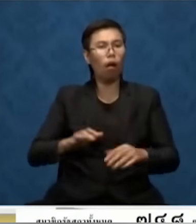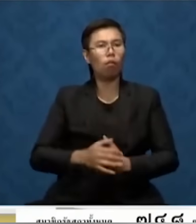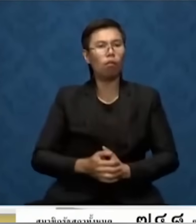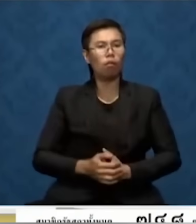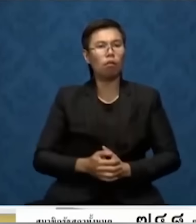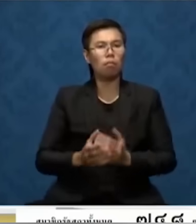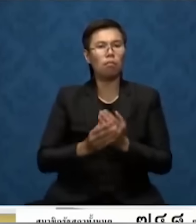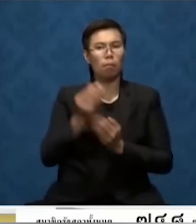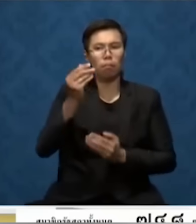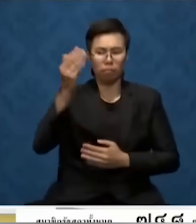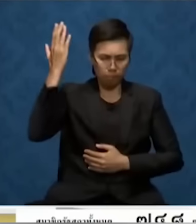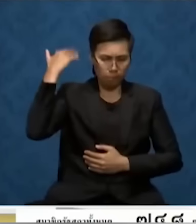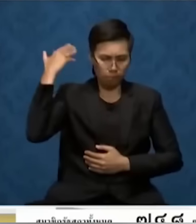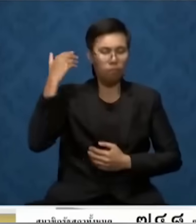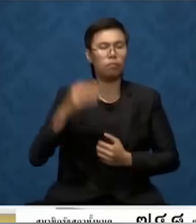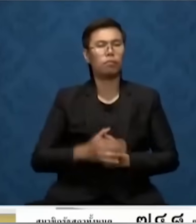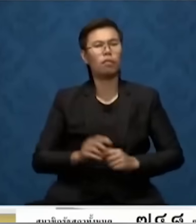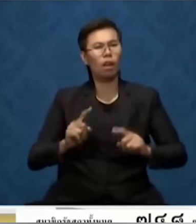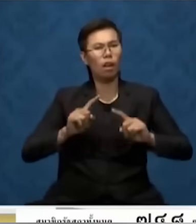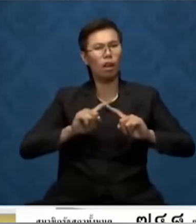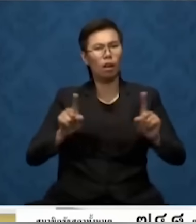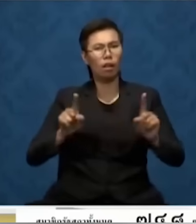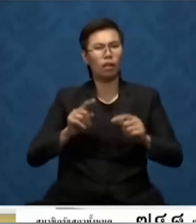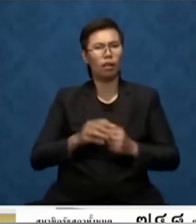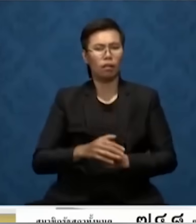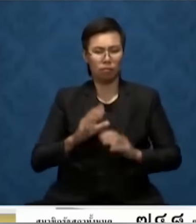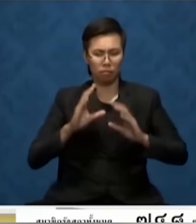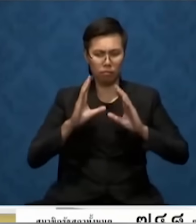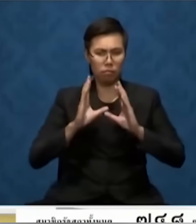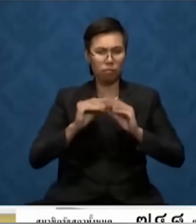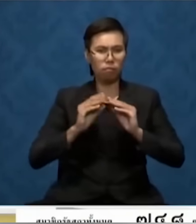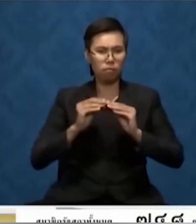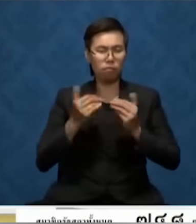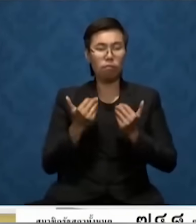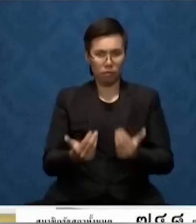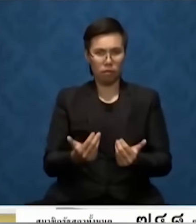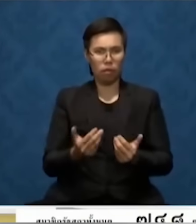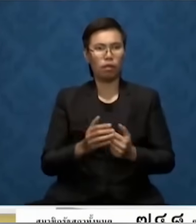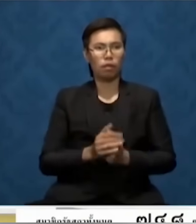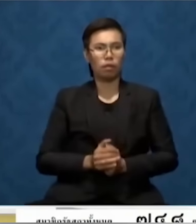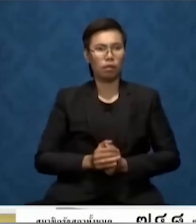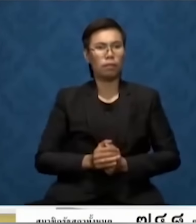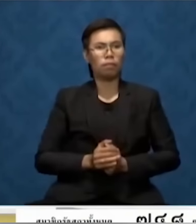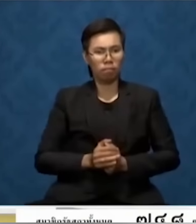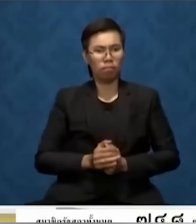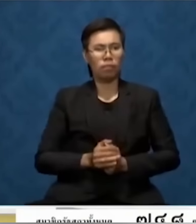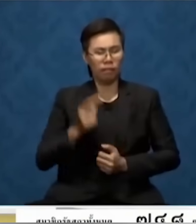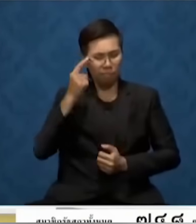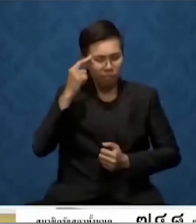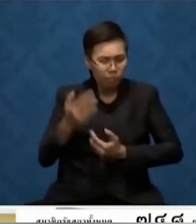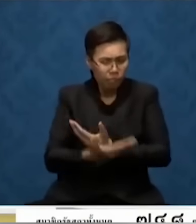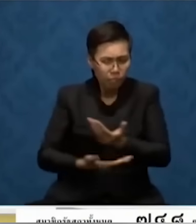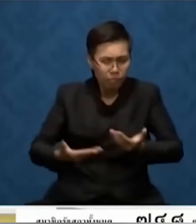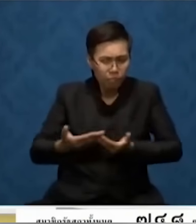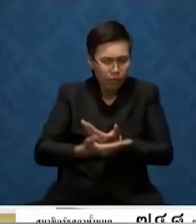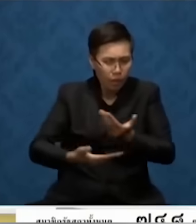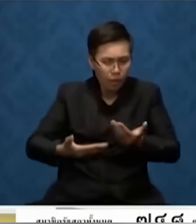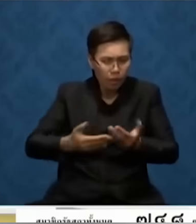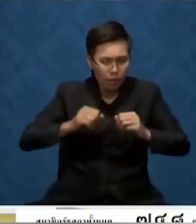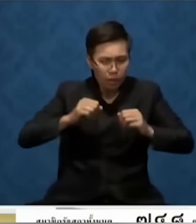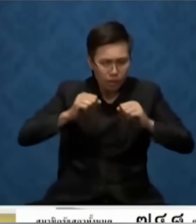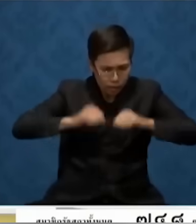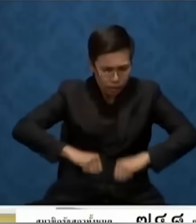เมื่อสัปดาห์ที่ผ่านมาแต่การมาประชุมวันนี้คือการพิจารณายัต